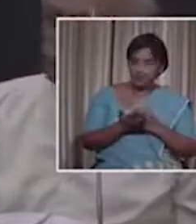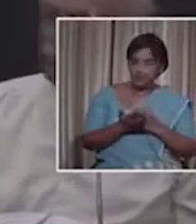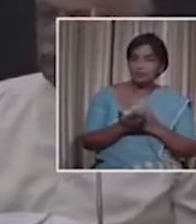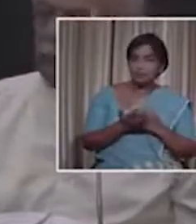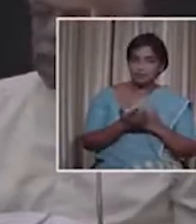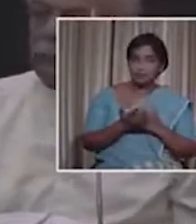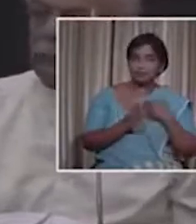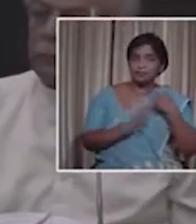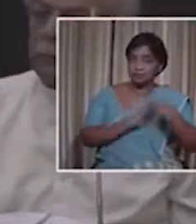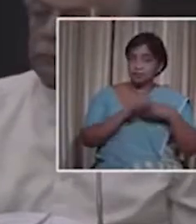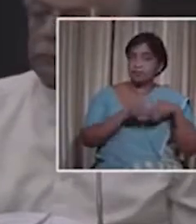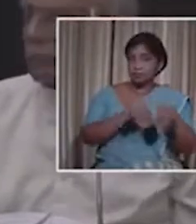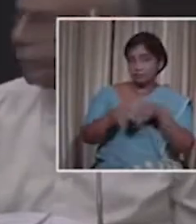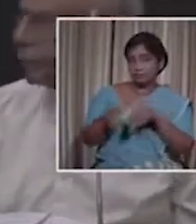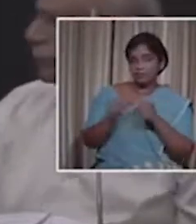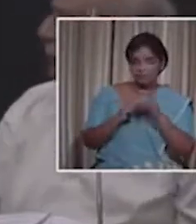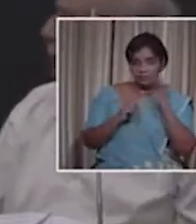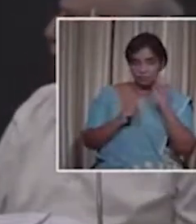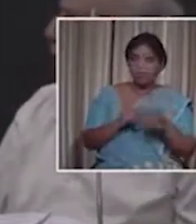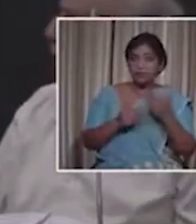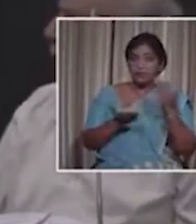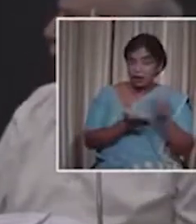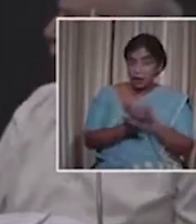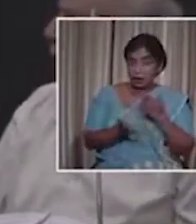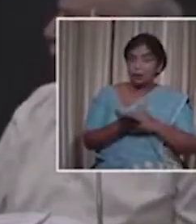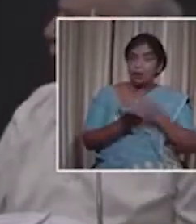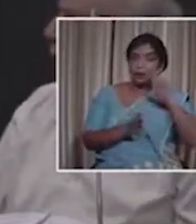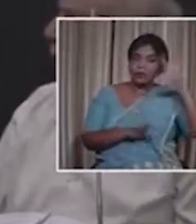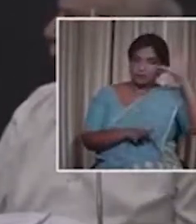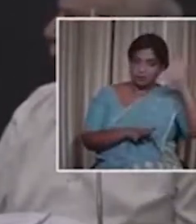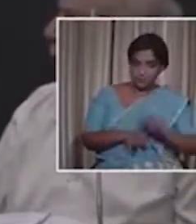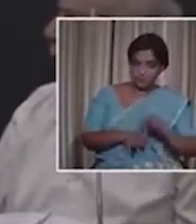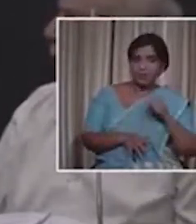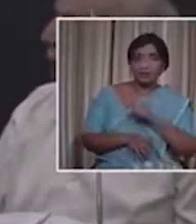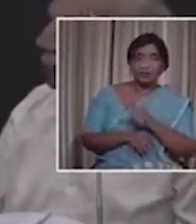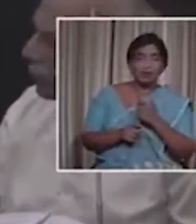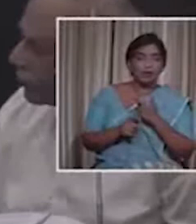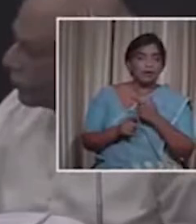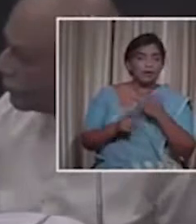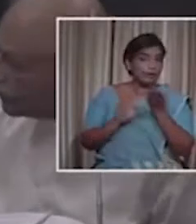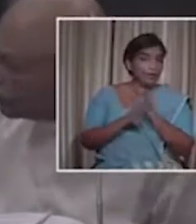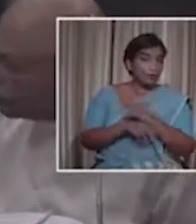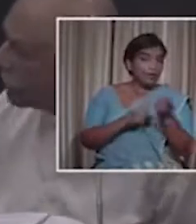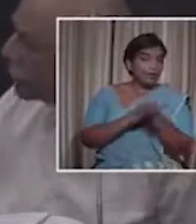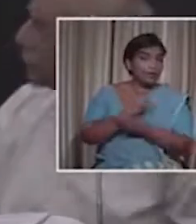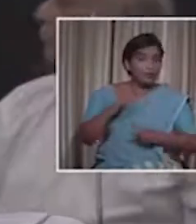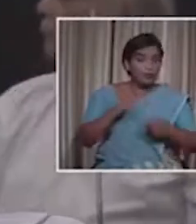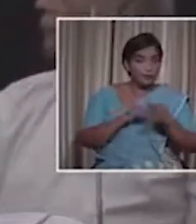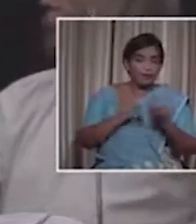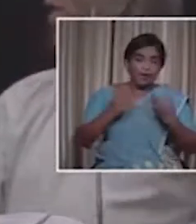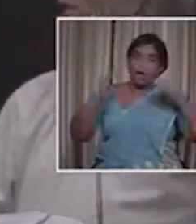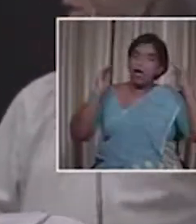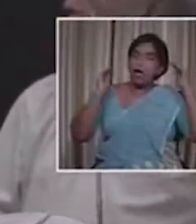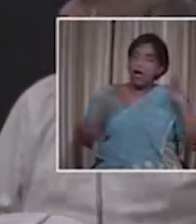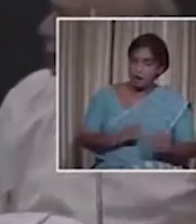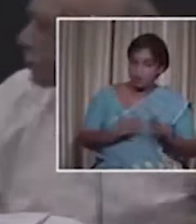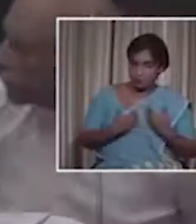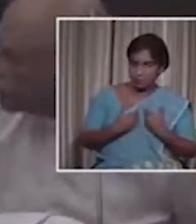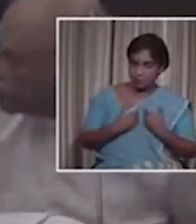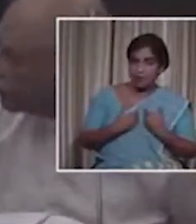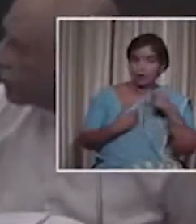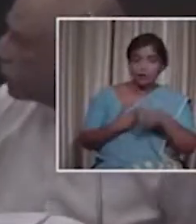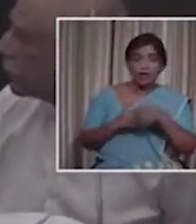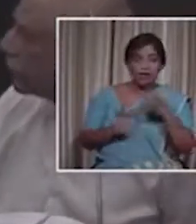வாய்ந்த செயற்பாடுகளின் ஊடாக மாத்திரமே குறித்த சவாலை வெற்றி கொள்ள முடியும். எரிபொருளுக்காக மாதம் 1 க்கு 550 மில்லியன் அமெரிக்க